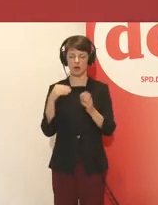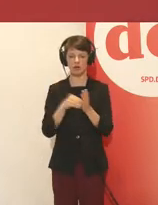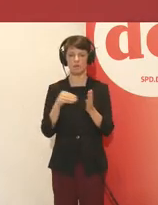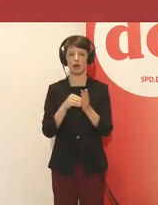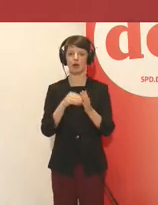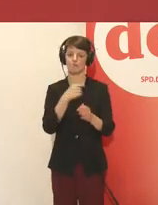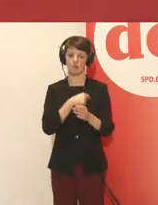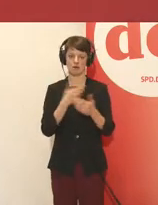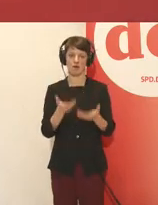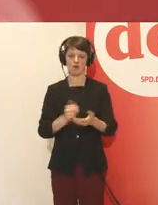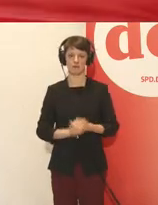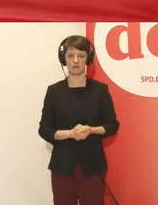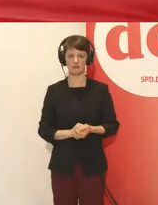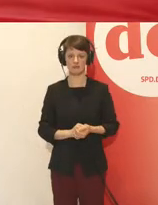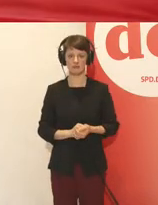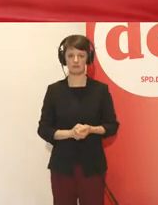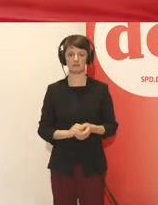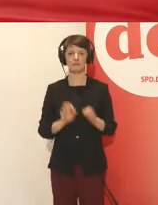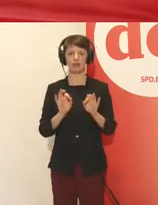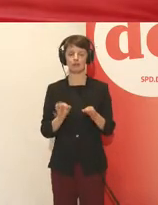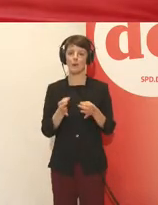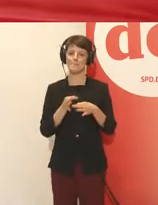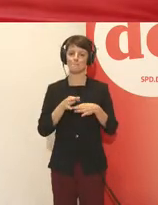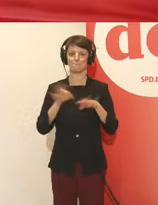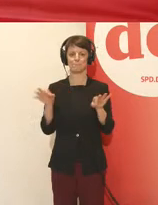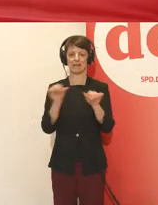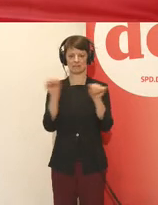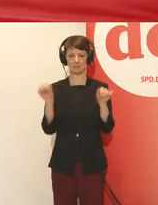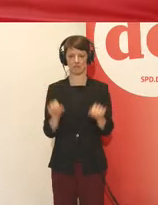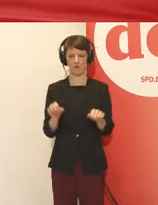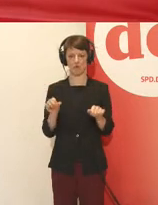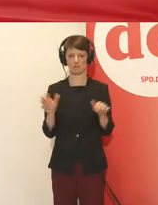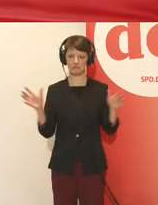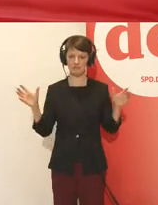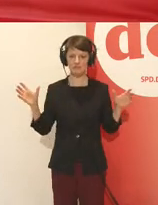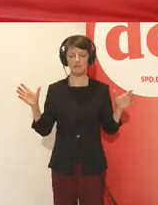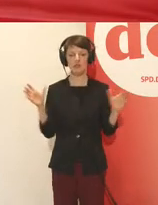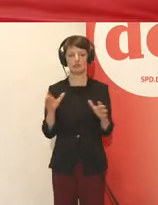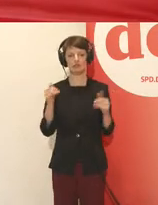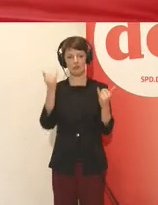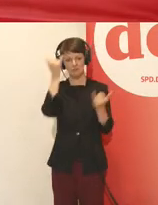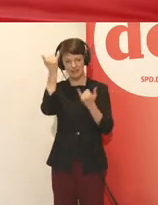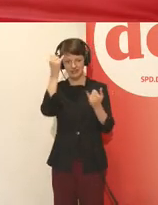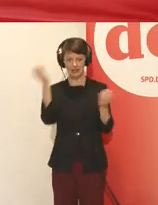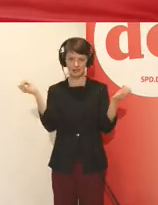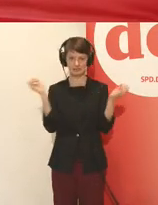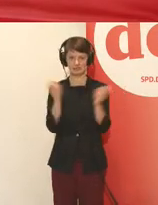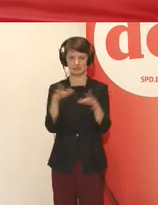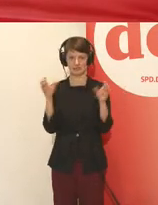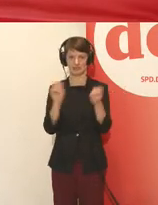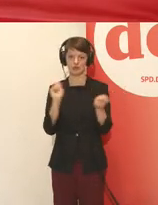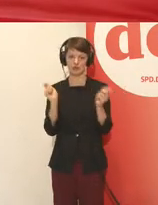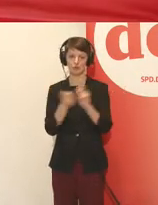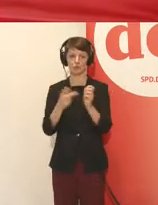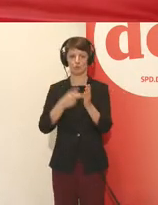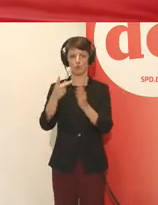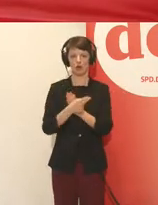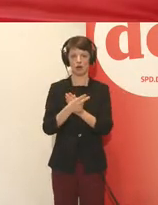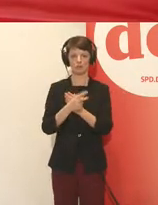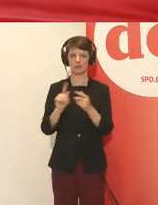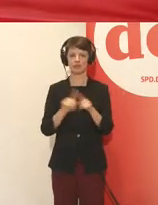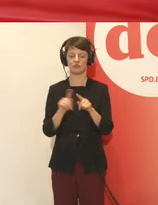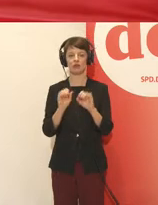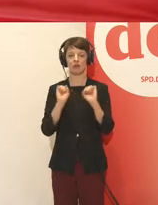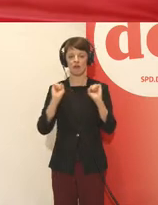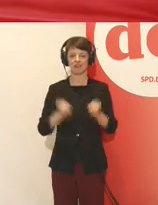partei ich glaube das ist die beste form dazu kommen dass wir ein programm machen dass ich nicht an einer kalten